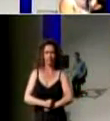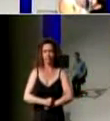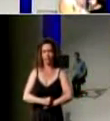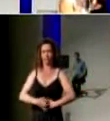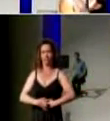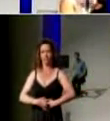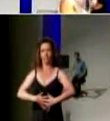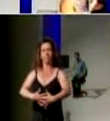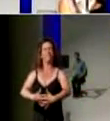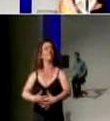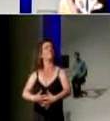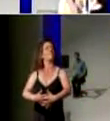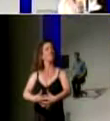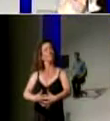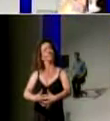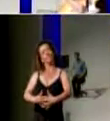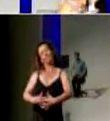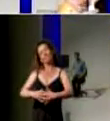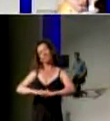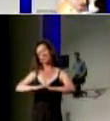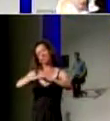Et c'est le Big Bang!